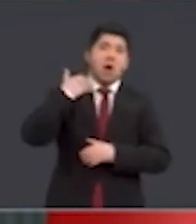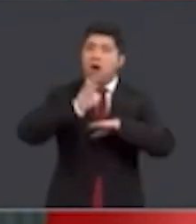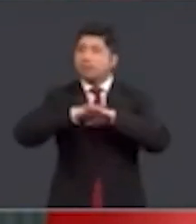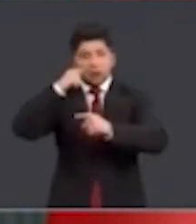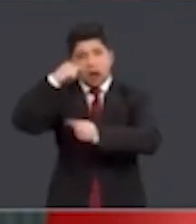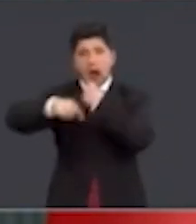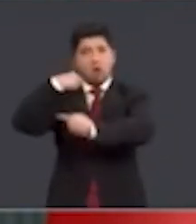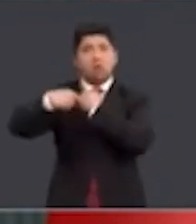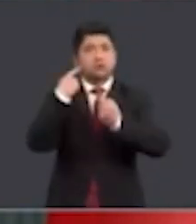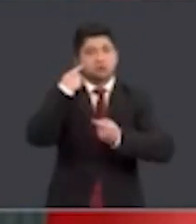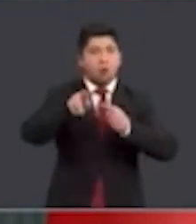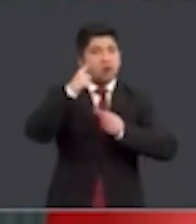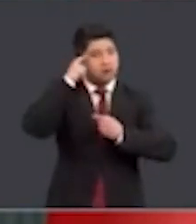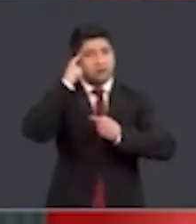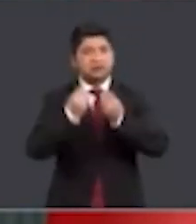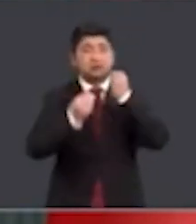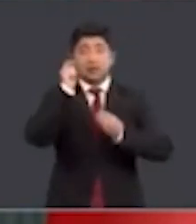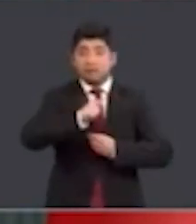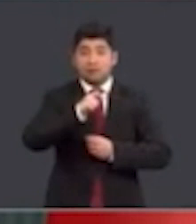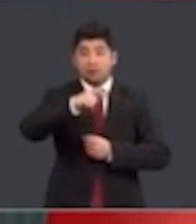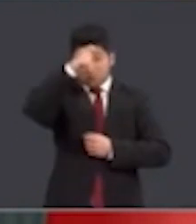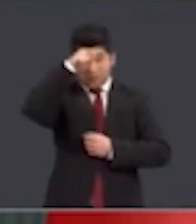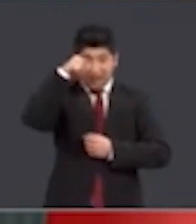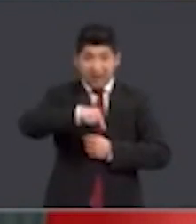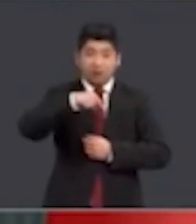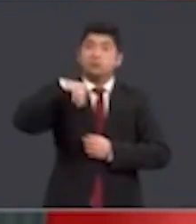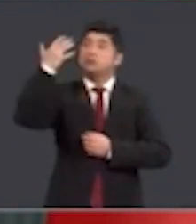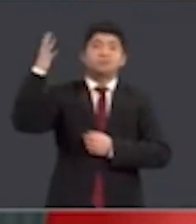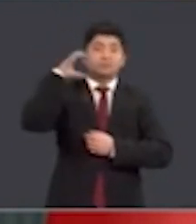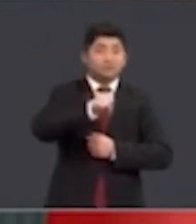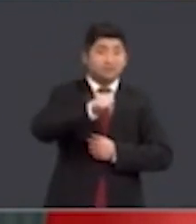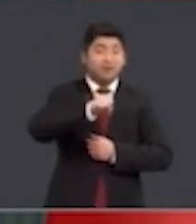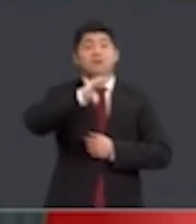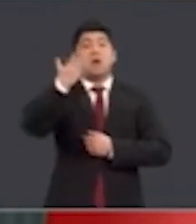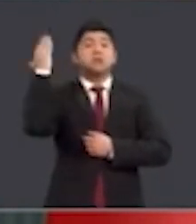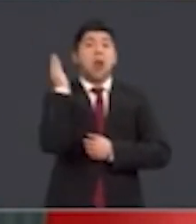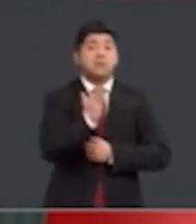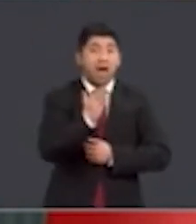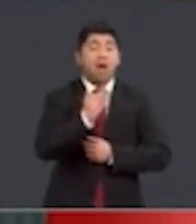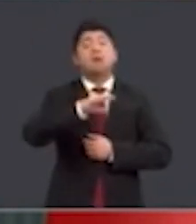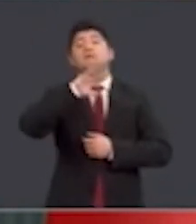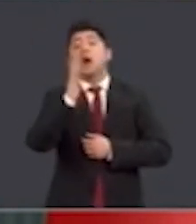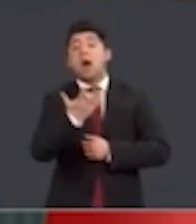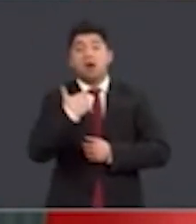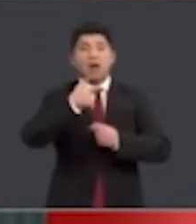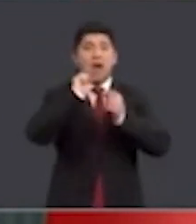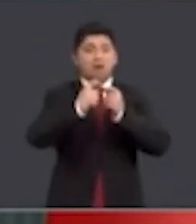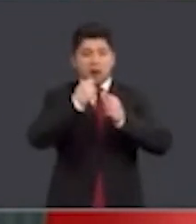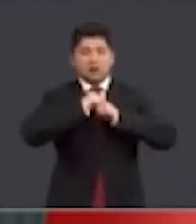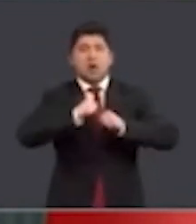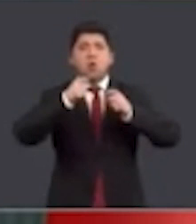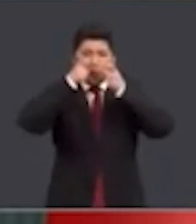yönelmişlerdir. Türkiye'yi vesayetin, darbecilerin, gözü doymaz ekonomik